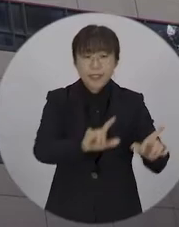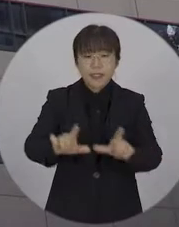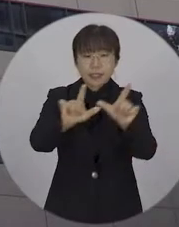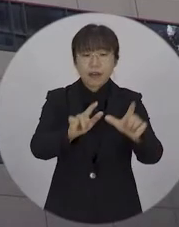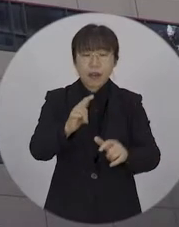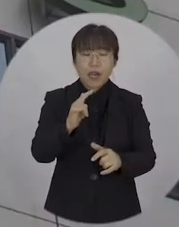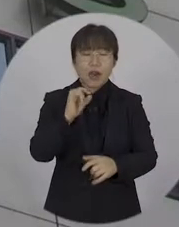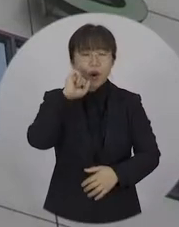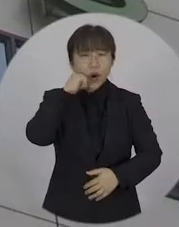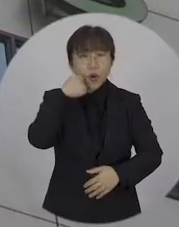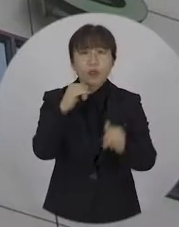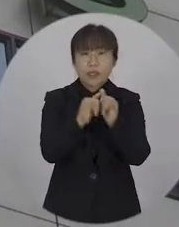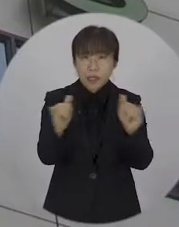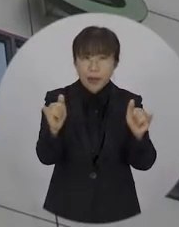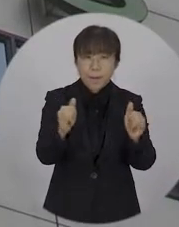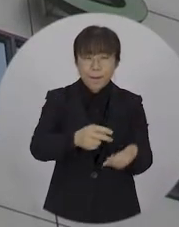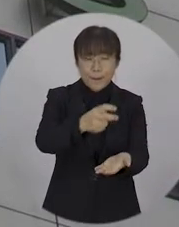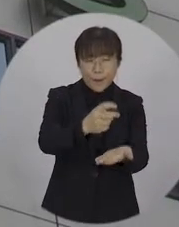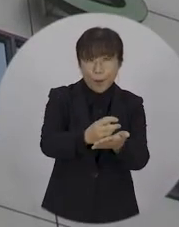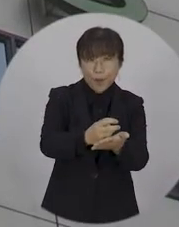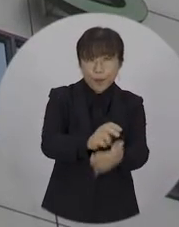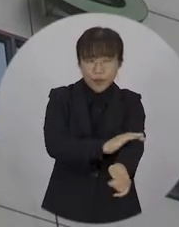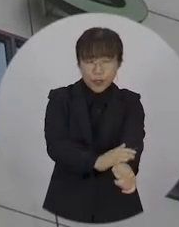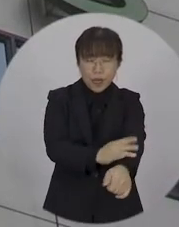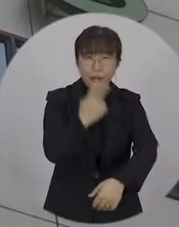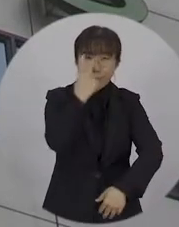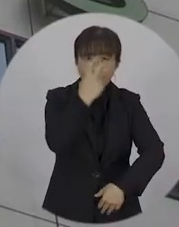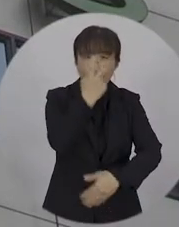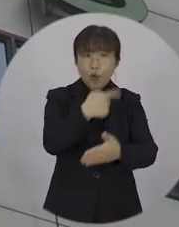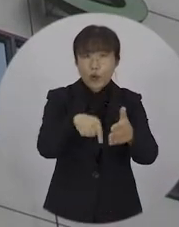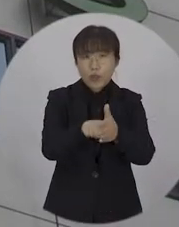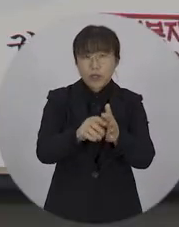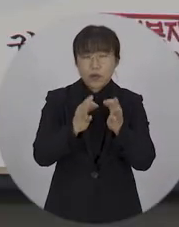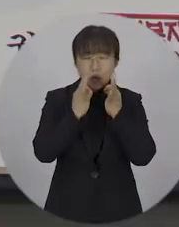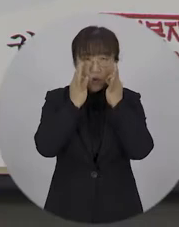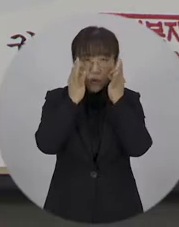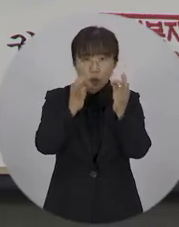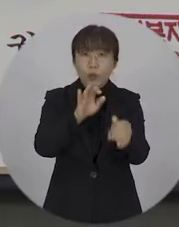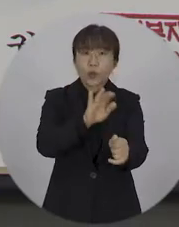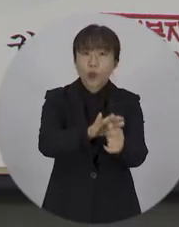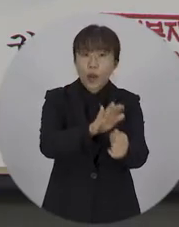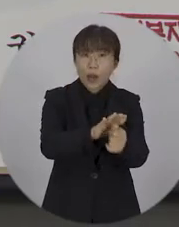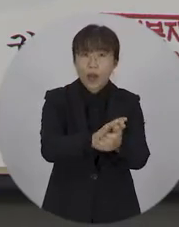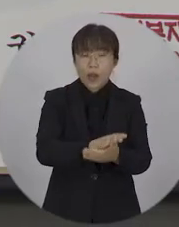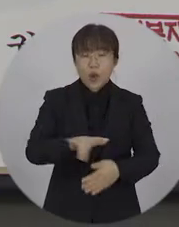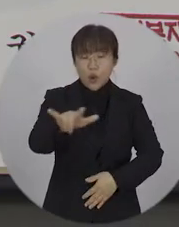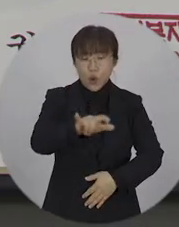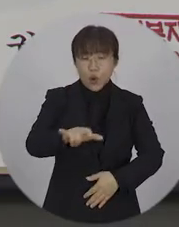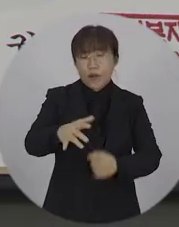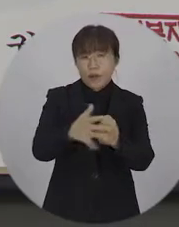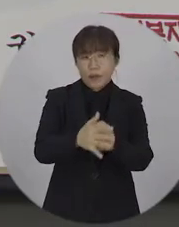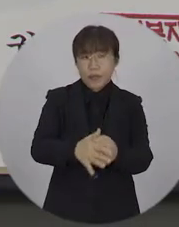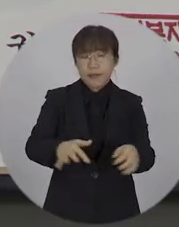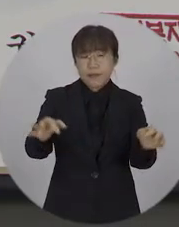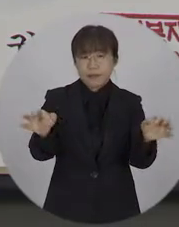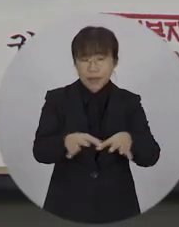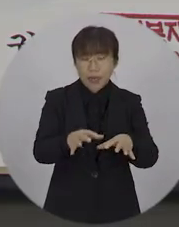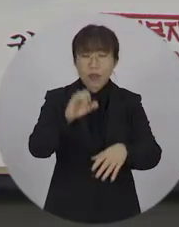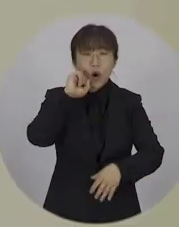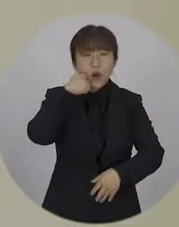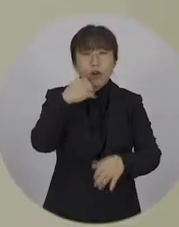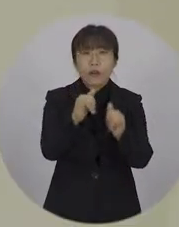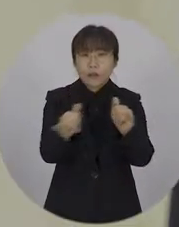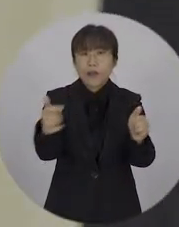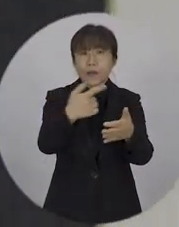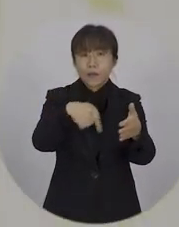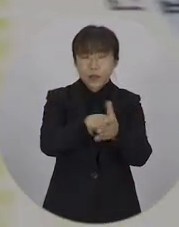곤란 가구가 법적 보호망 안에서 보장받을 수 있도록 힘썼으며 코로나19 상황 속에서 한시적 생계 지원 사업을 적극